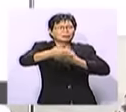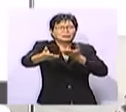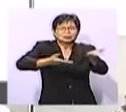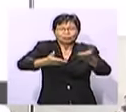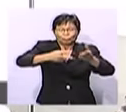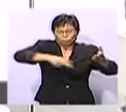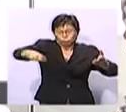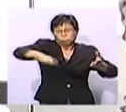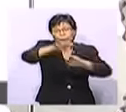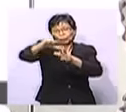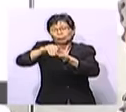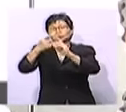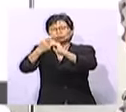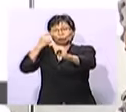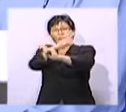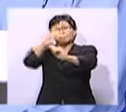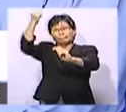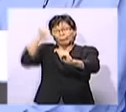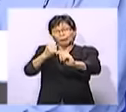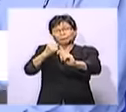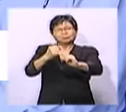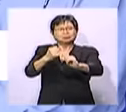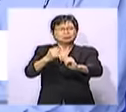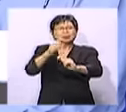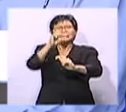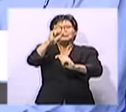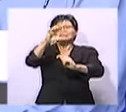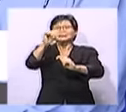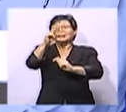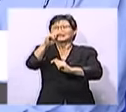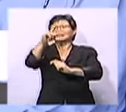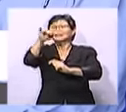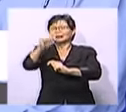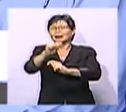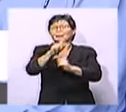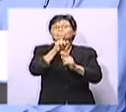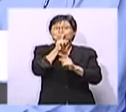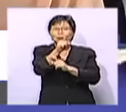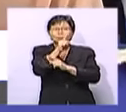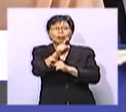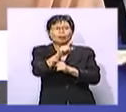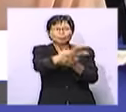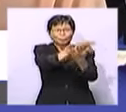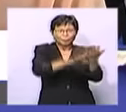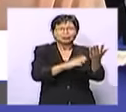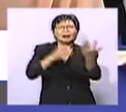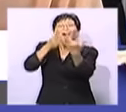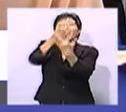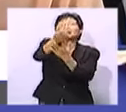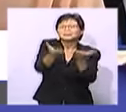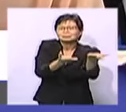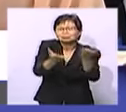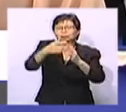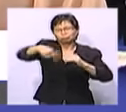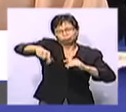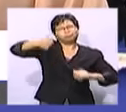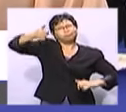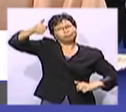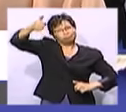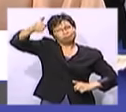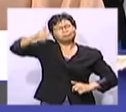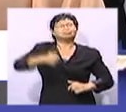pengangkutan termasuk trak dan bas, Scania sentiasa komited dalam memastikan pelanggan mendapat akses perkhidmatan bermutu tinggi.